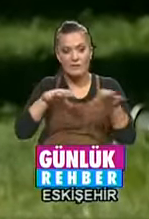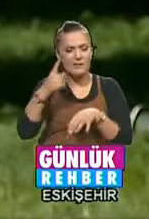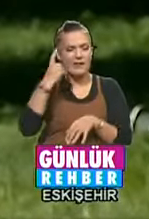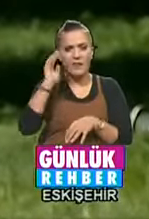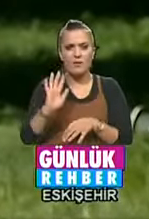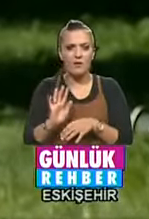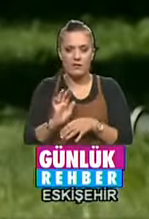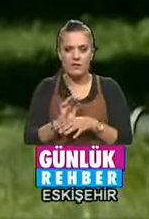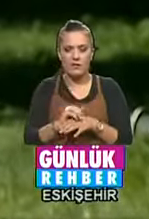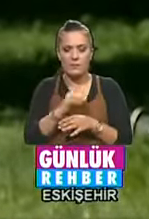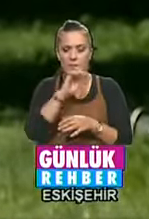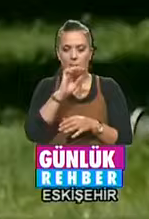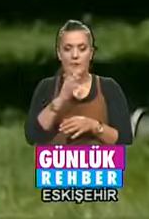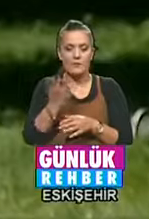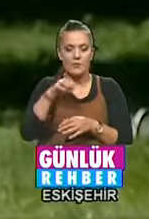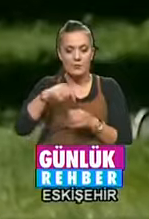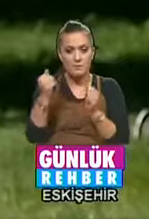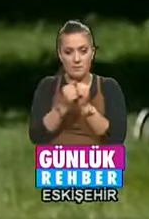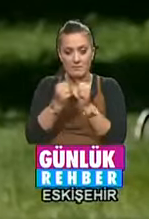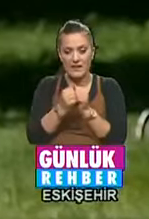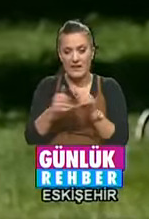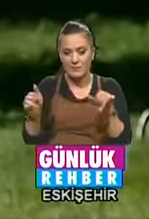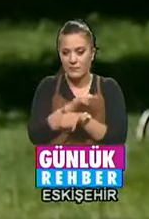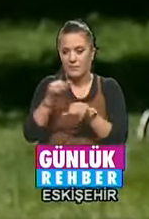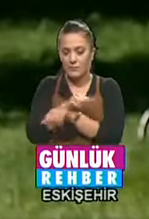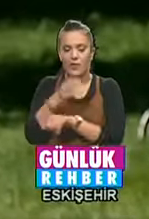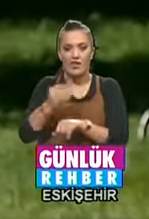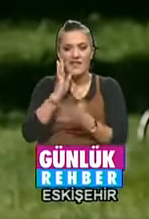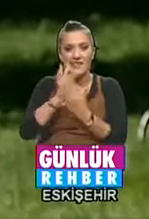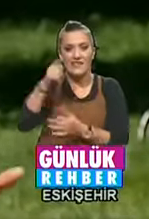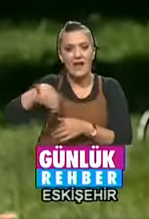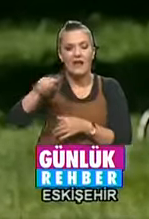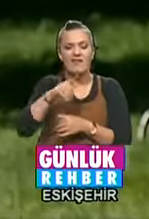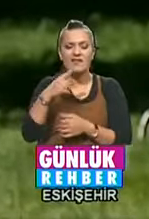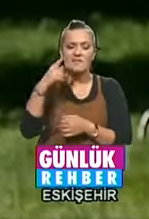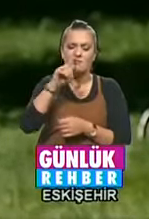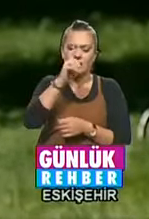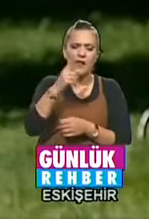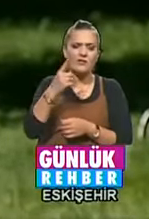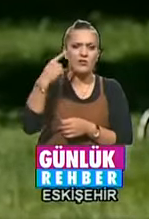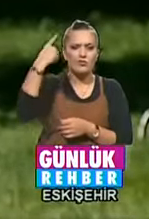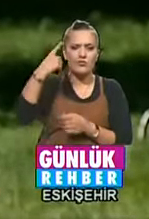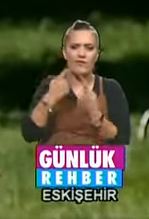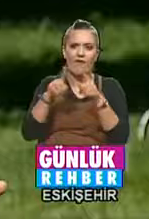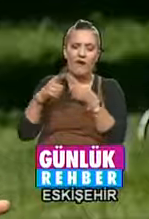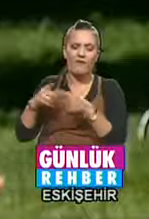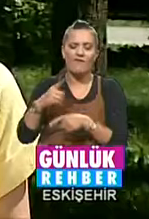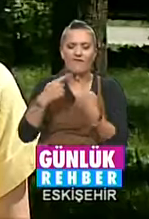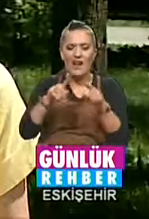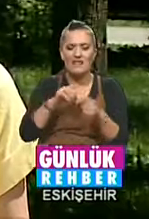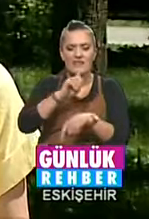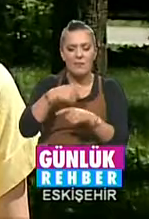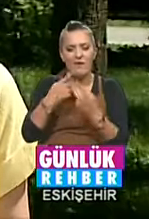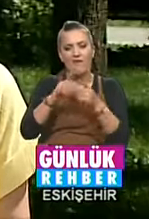tanımadan, aslında bunlar birbirlerini tamamlayan insanlar. Sadece bakış açıları farklı belki. Farklı zamanlarda, farklı